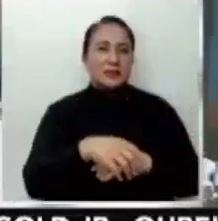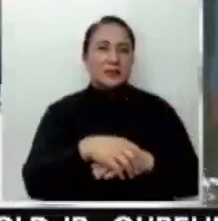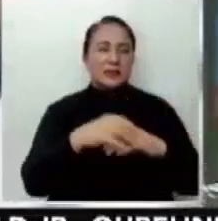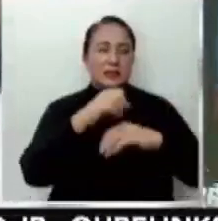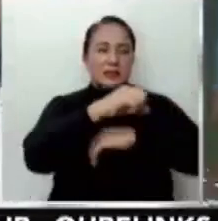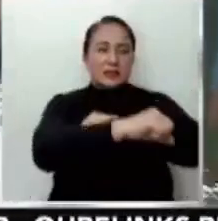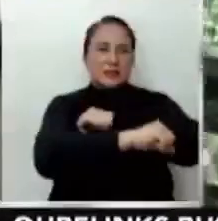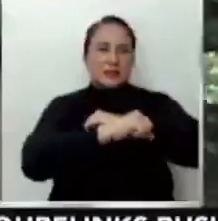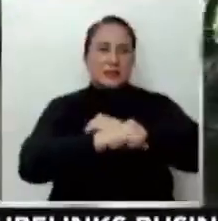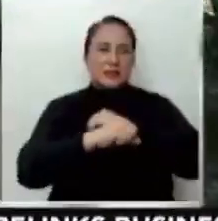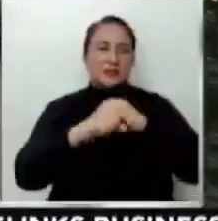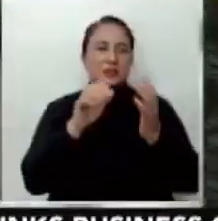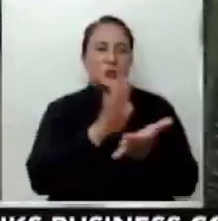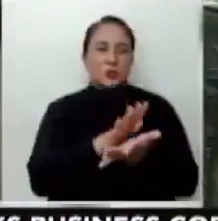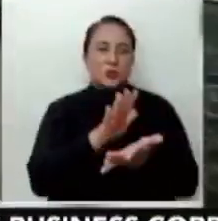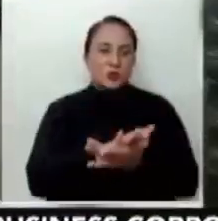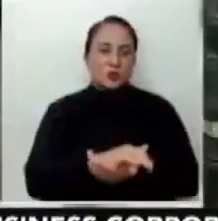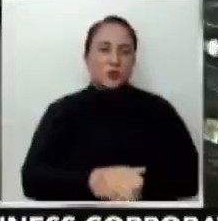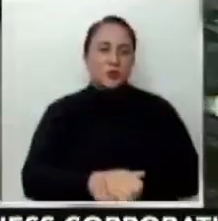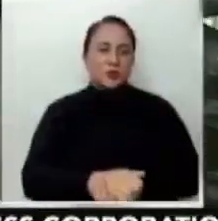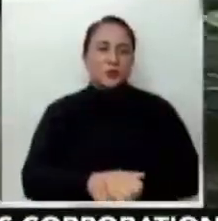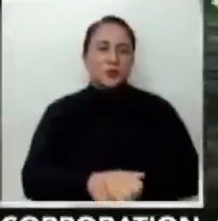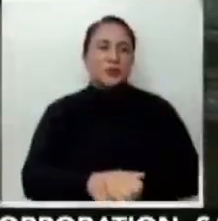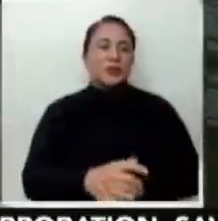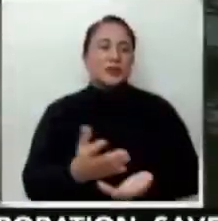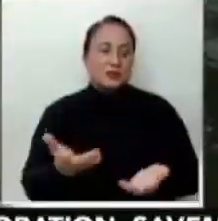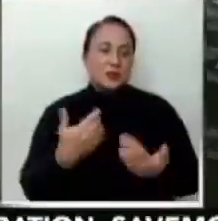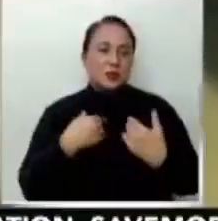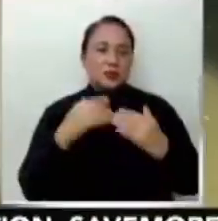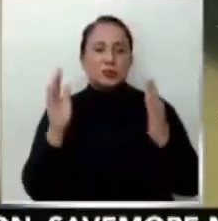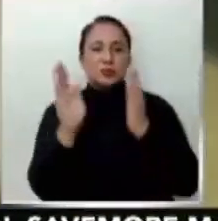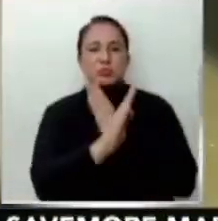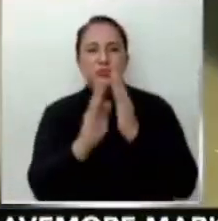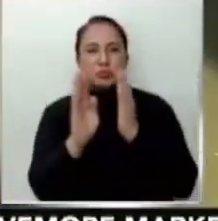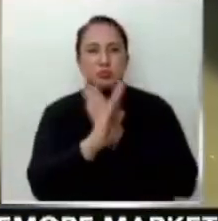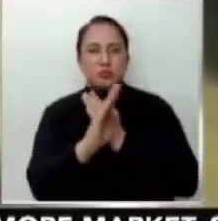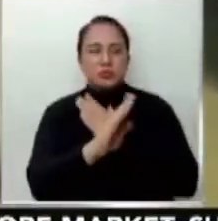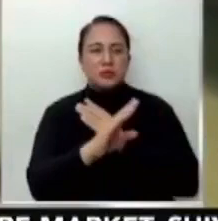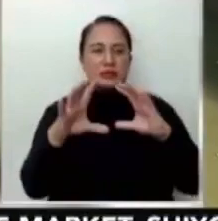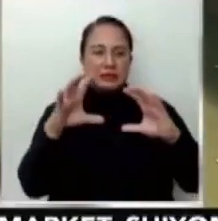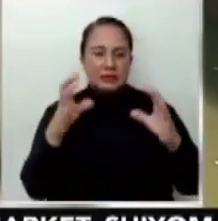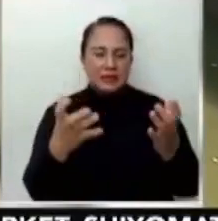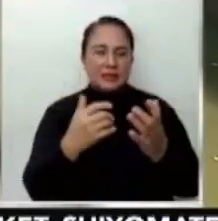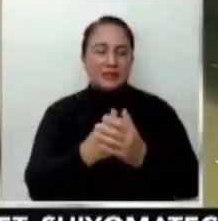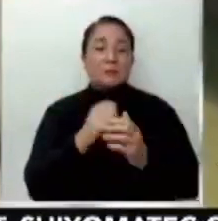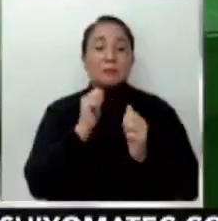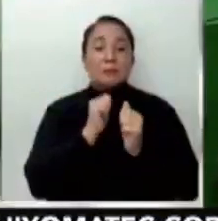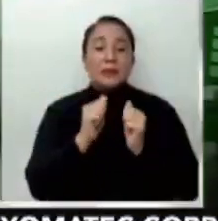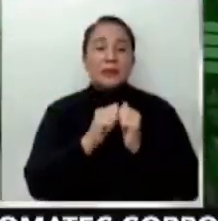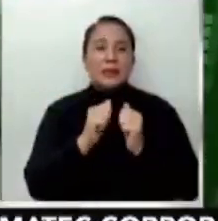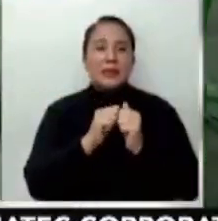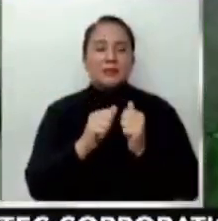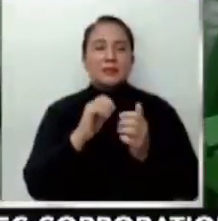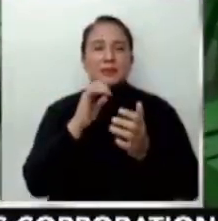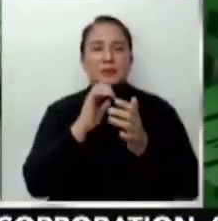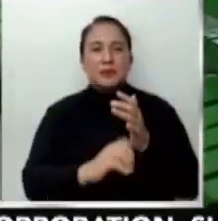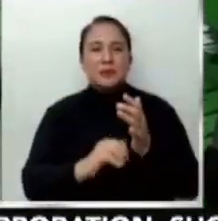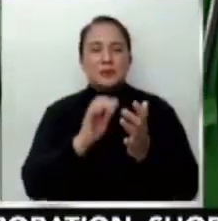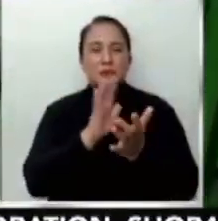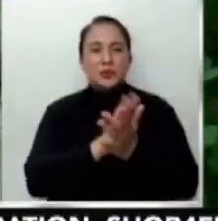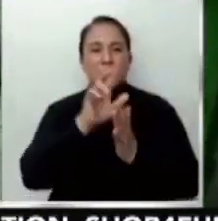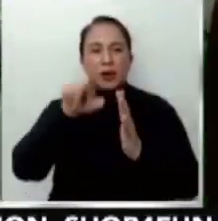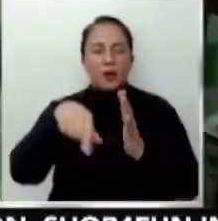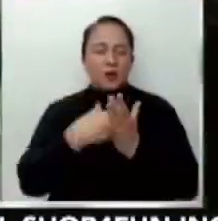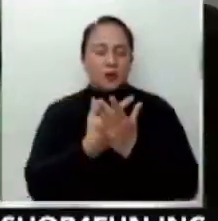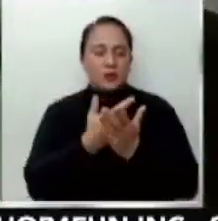paaralan. Dahil dyan, shifting daw muna ang klase na nangangahulugan ding mababawasan ang school hours ng mga bata